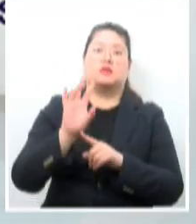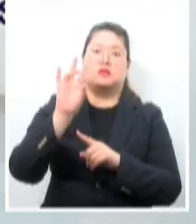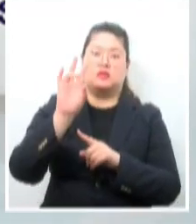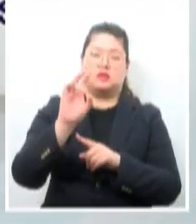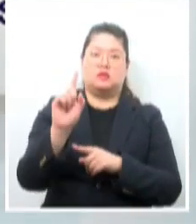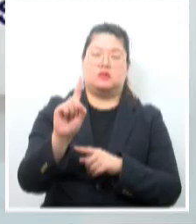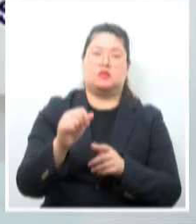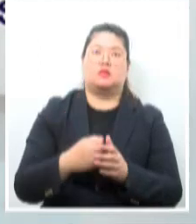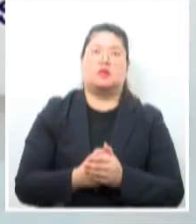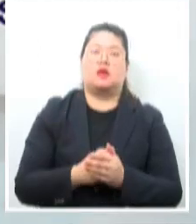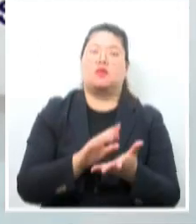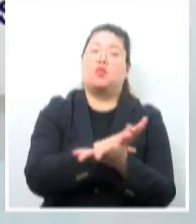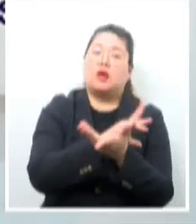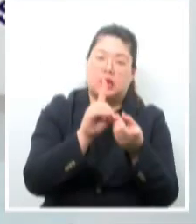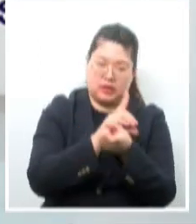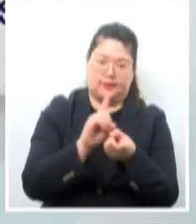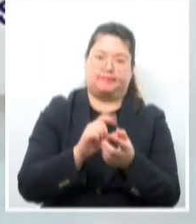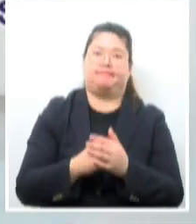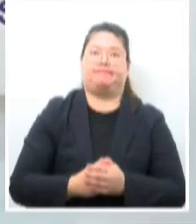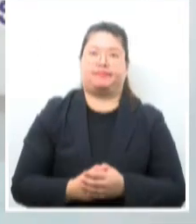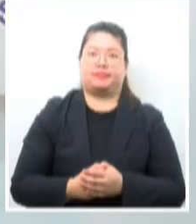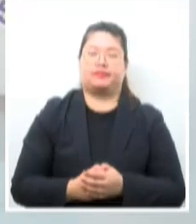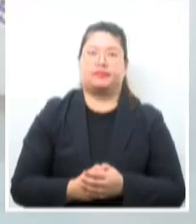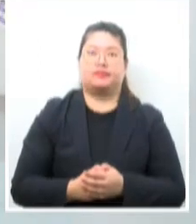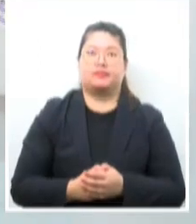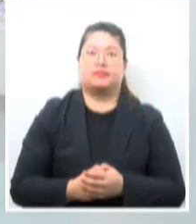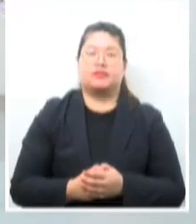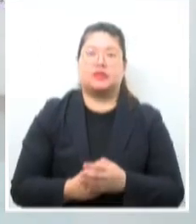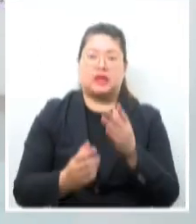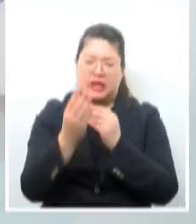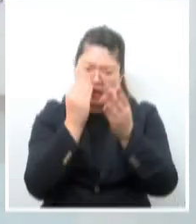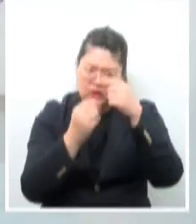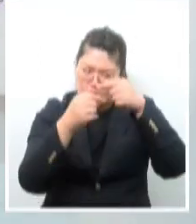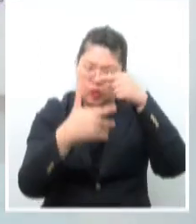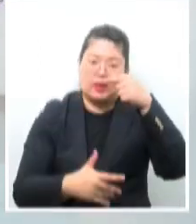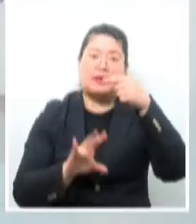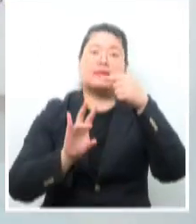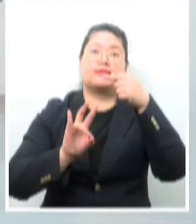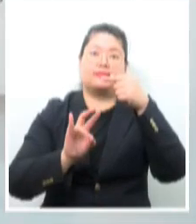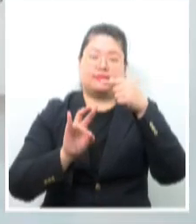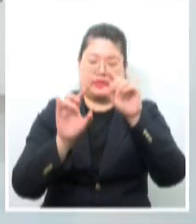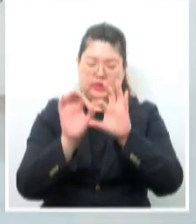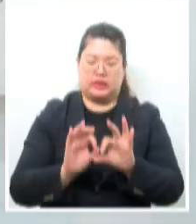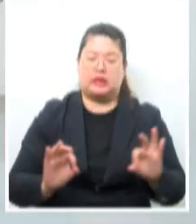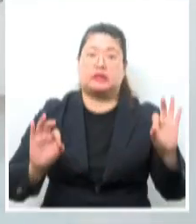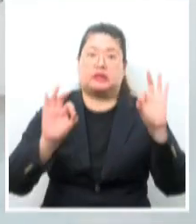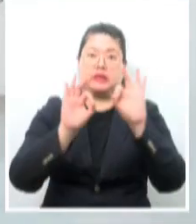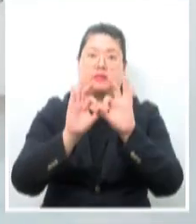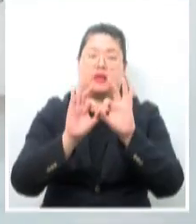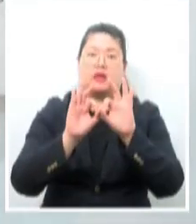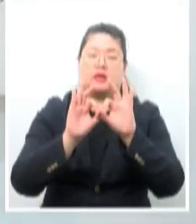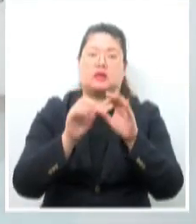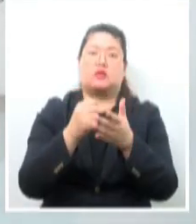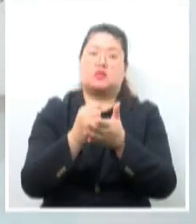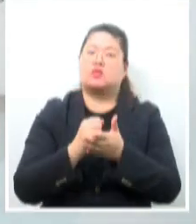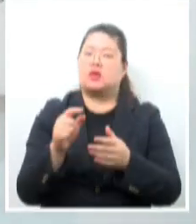ค่ะด้านประเพณีและวัฒนธรรมซึ่งแหล่งเรียนรู้ทั้ง7ด้านนี้นะคะจะเป็นปัจจัยป้อนที่จะส่งต่อ